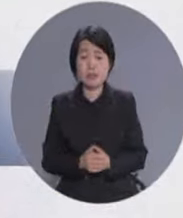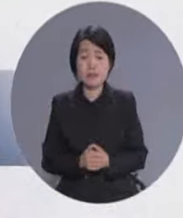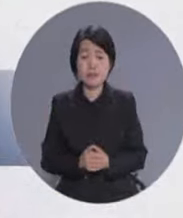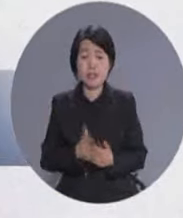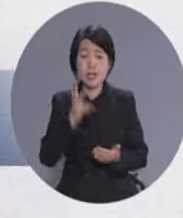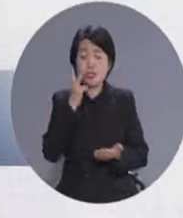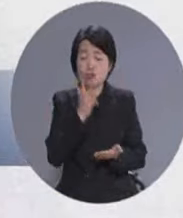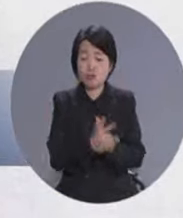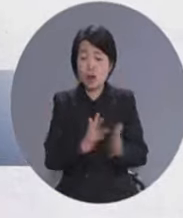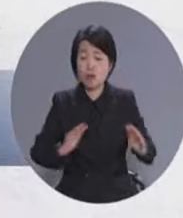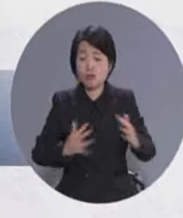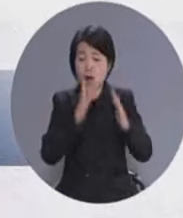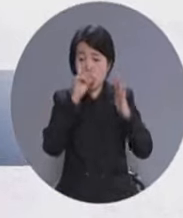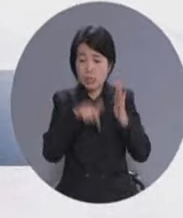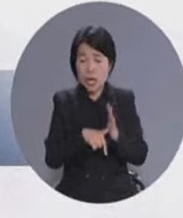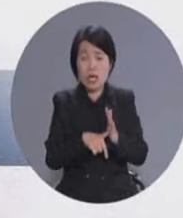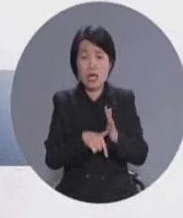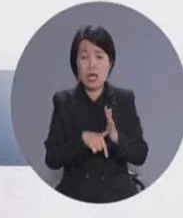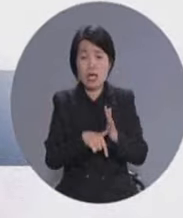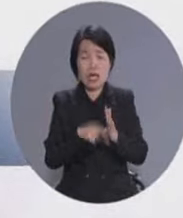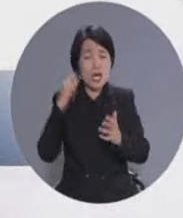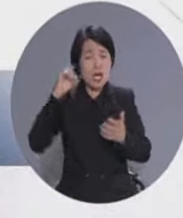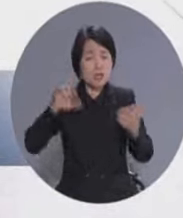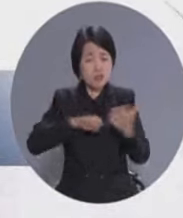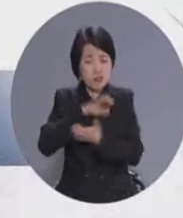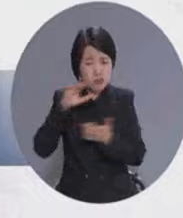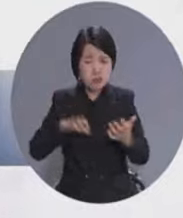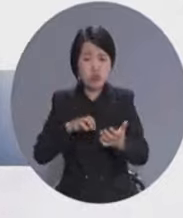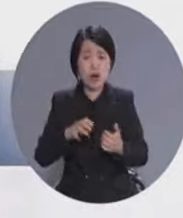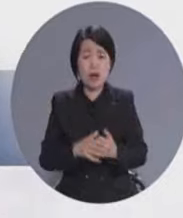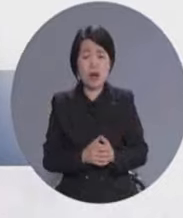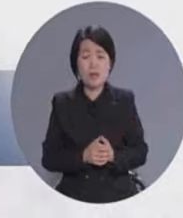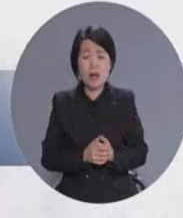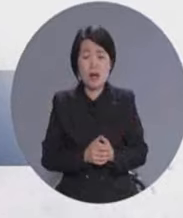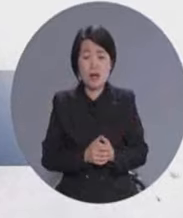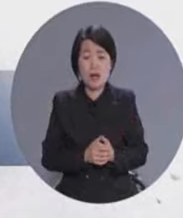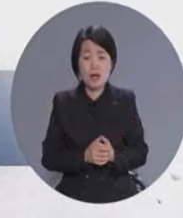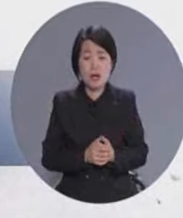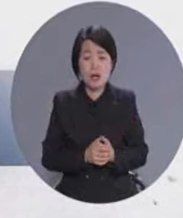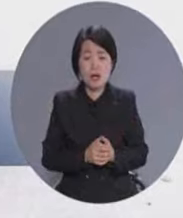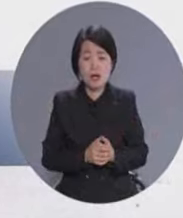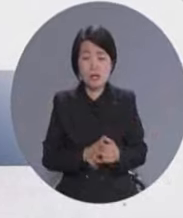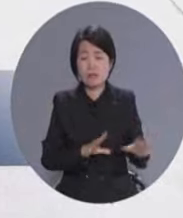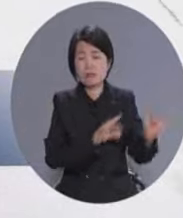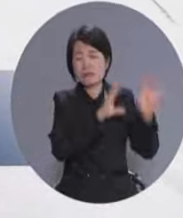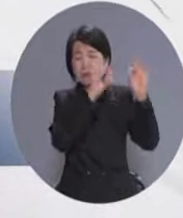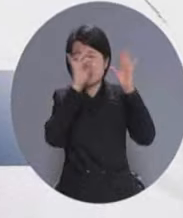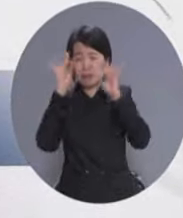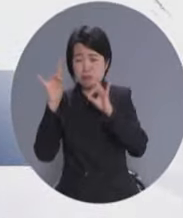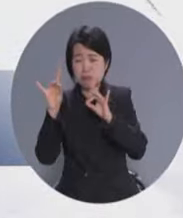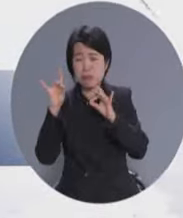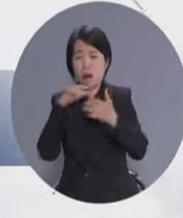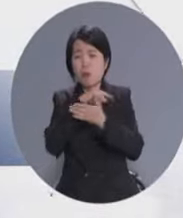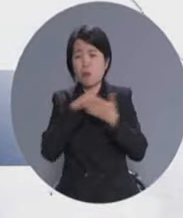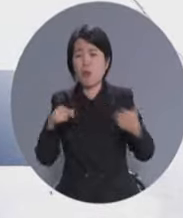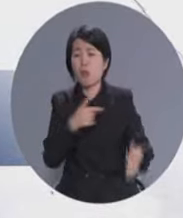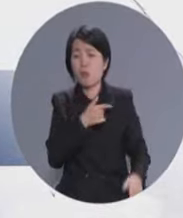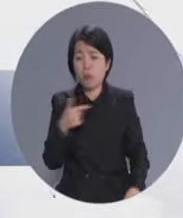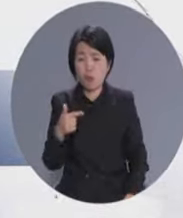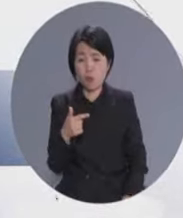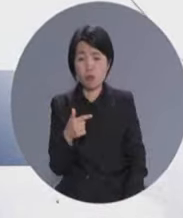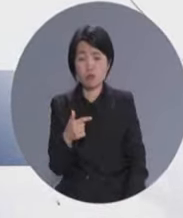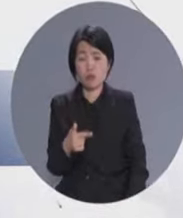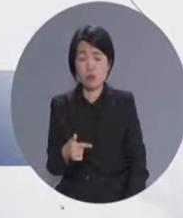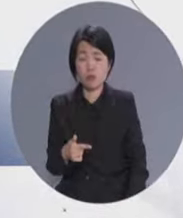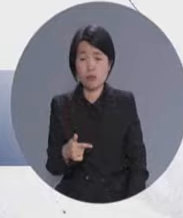때도 물론이 주민들이 근데나 우리 같은 집은 엄청 피해를 봤어요 소음도 그렇지만 저기서